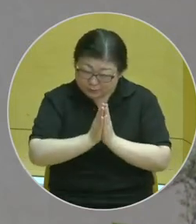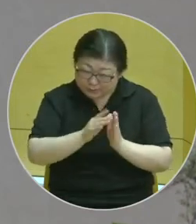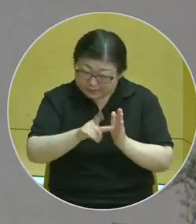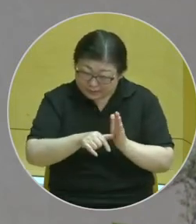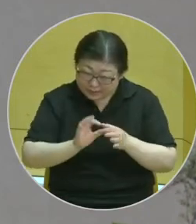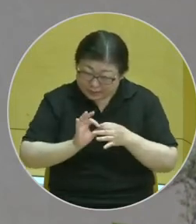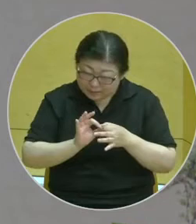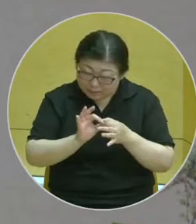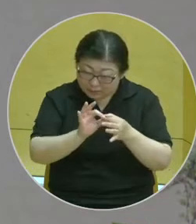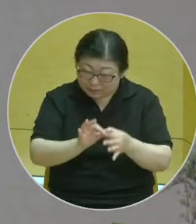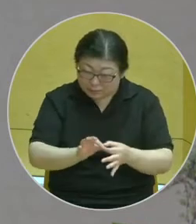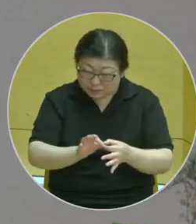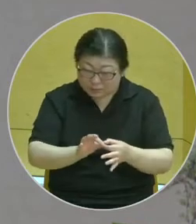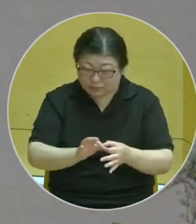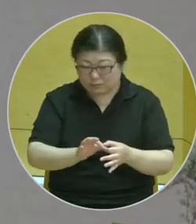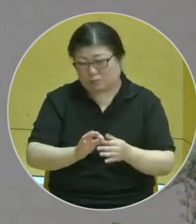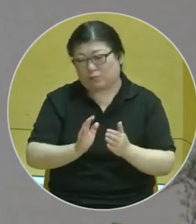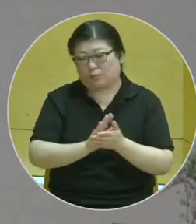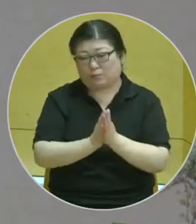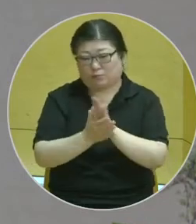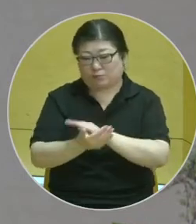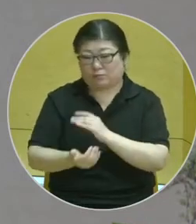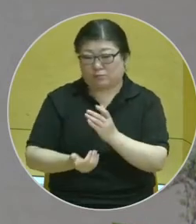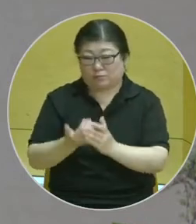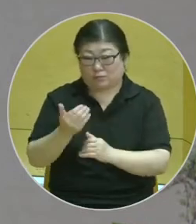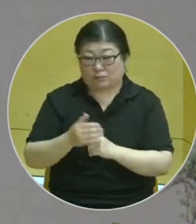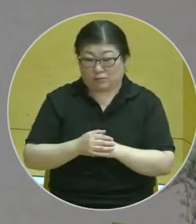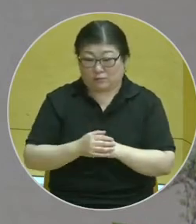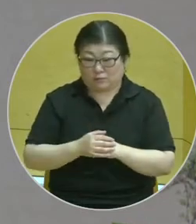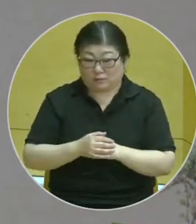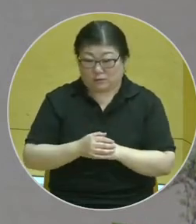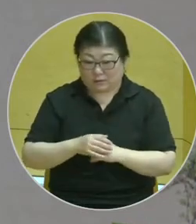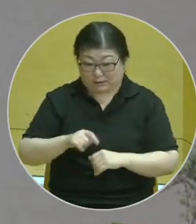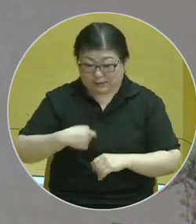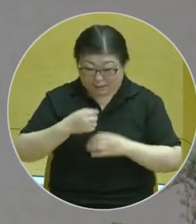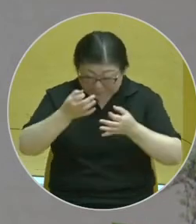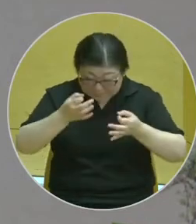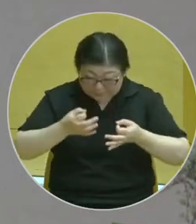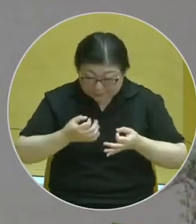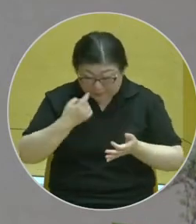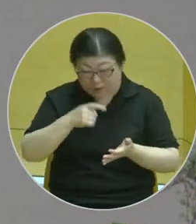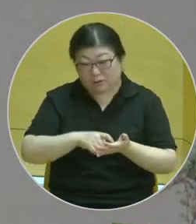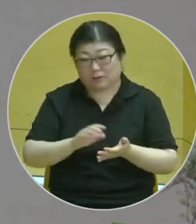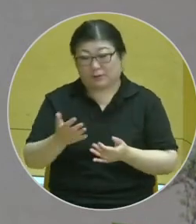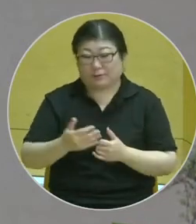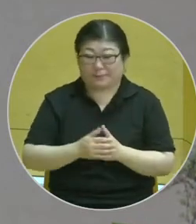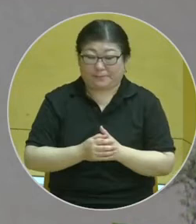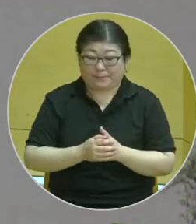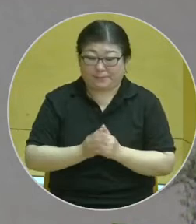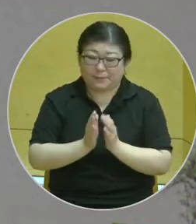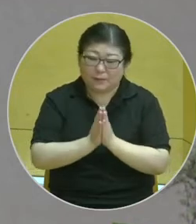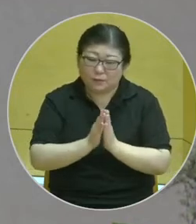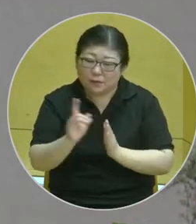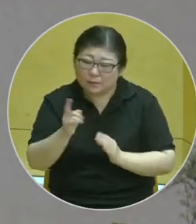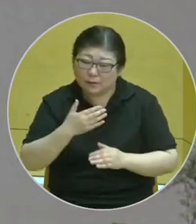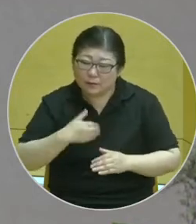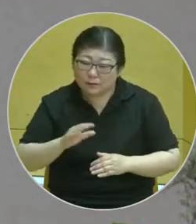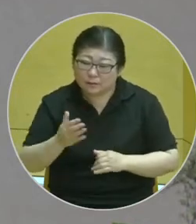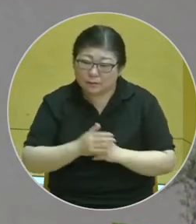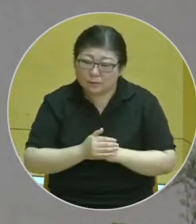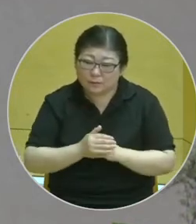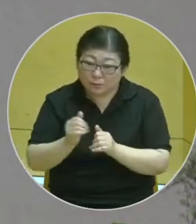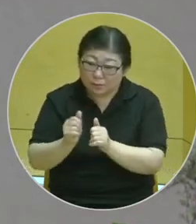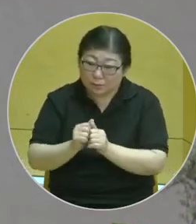놀라온 변화가 일어나는데 그것은 뭐냐하면 나를 발견하게 됩니다 기도가 문제를 알게 됩니다 기도의 동역자를 만납니다 그리고